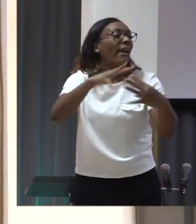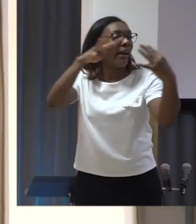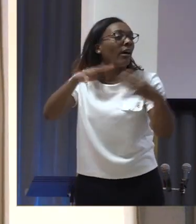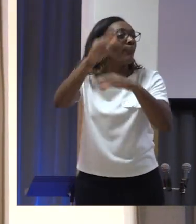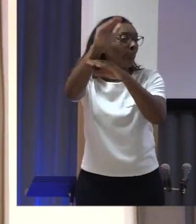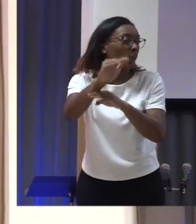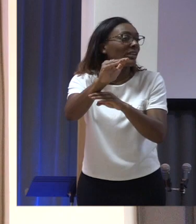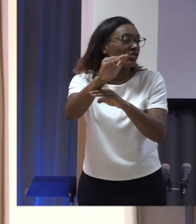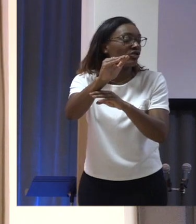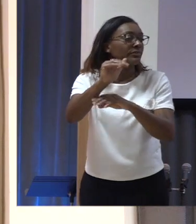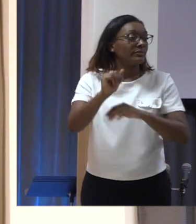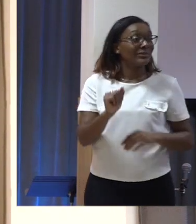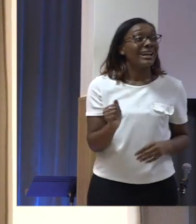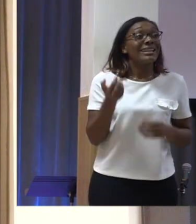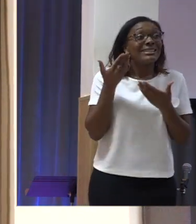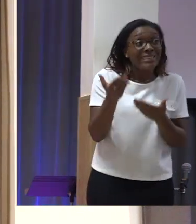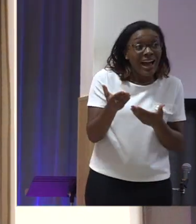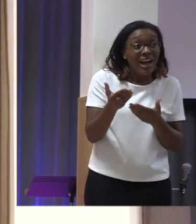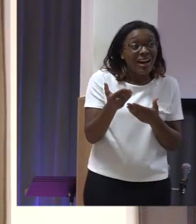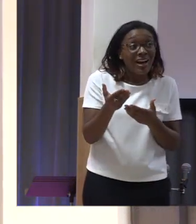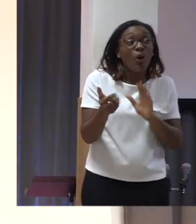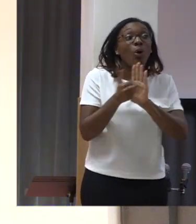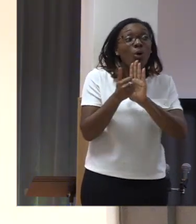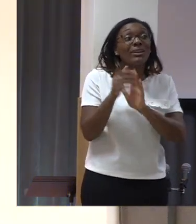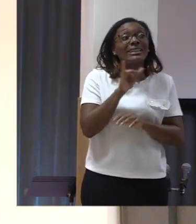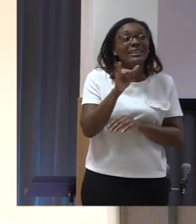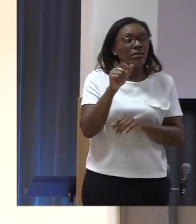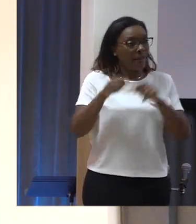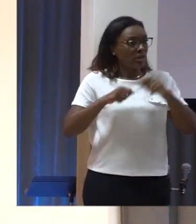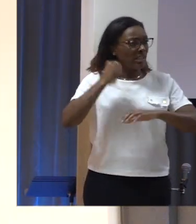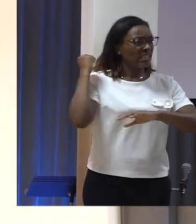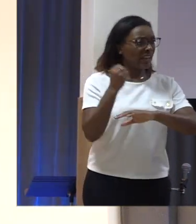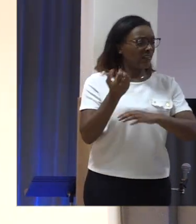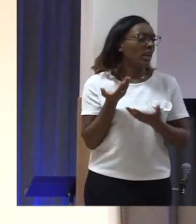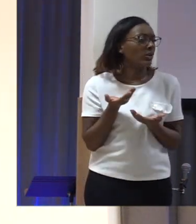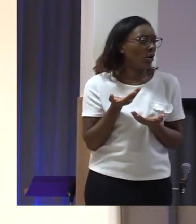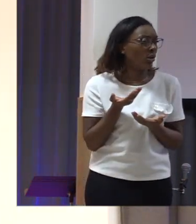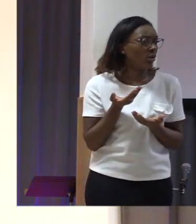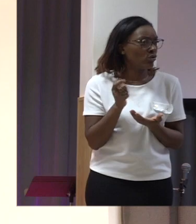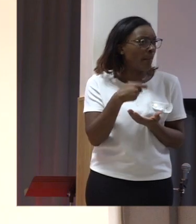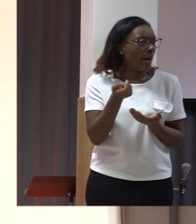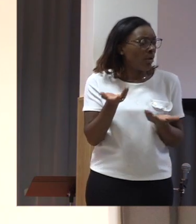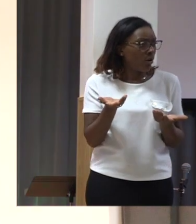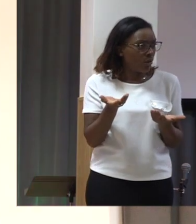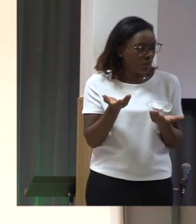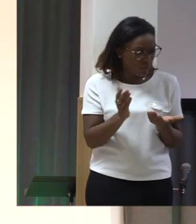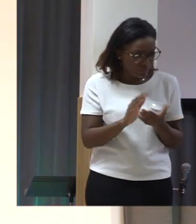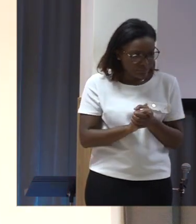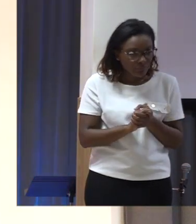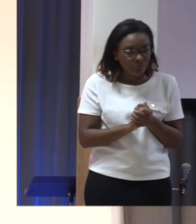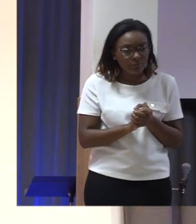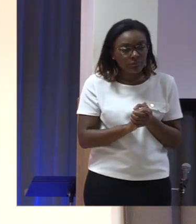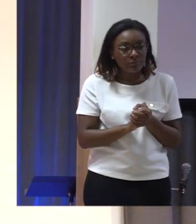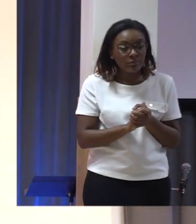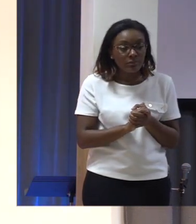qui était réservé aux sacrificateurs. Et en plus, n'oublions pas que Samuel